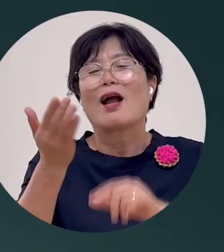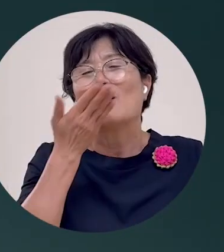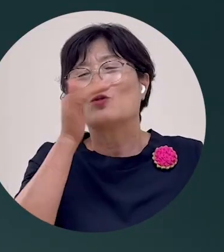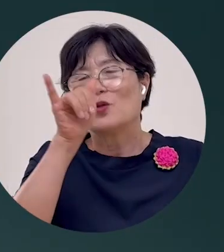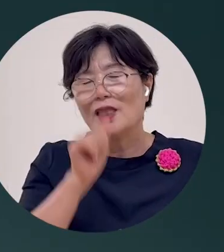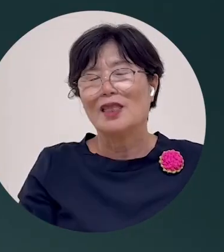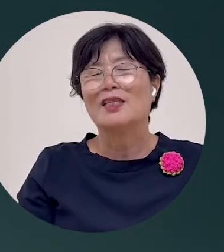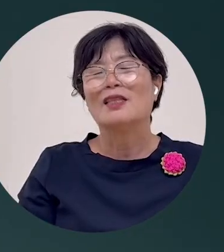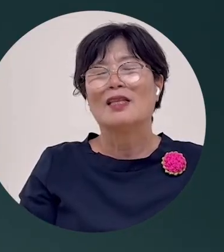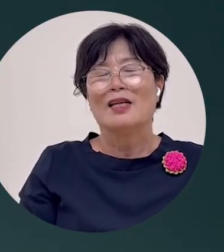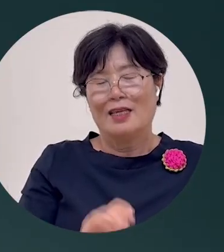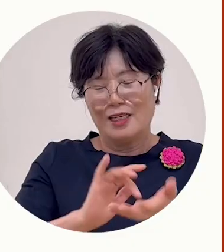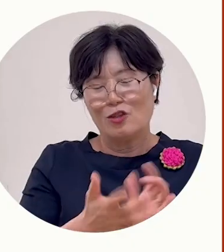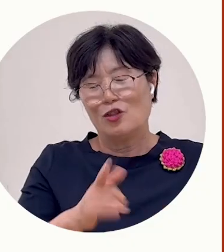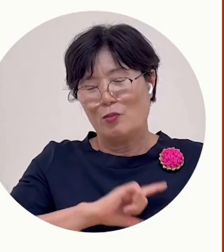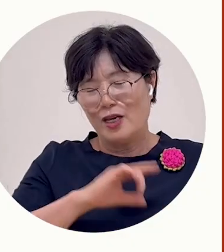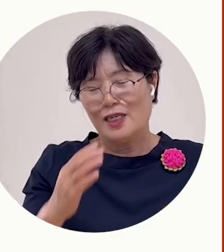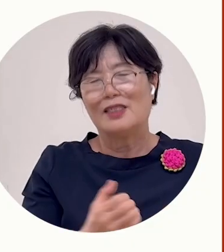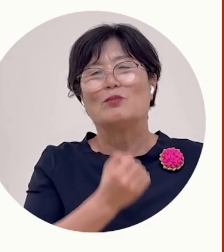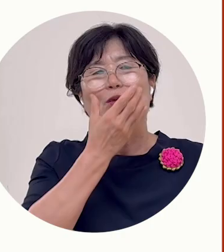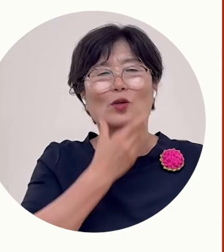축복합니다.